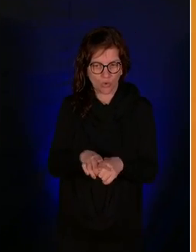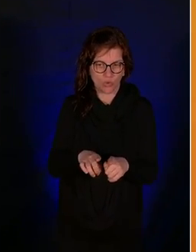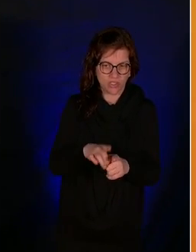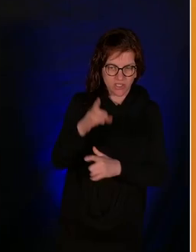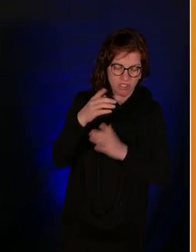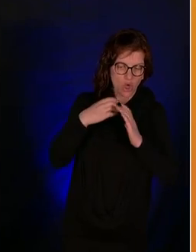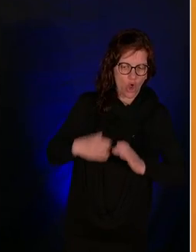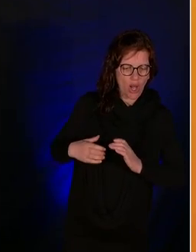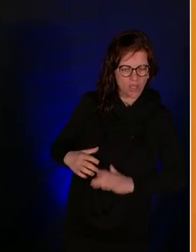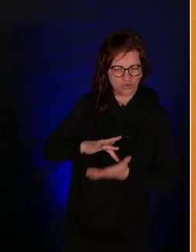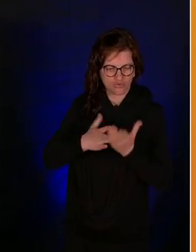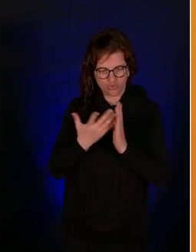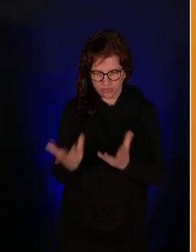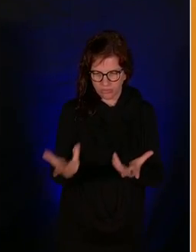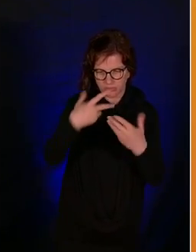les collèges